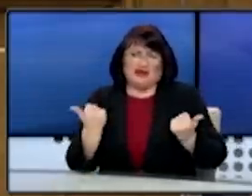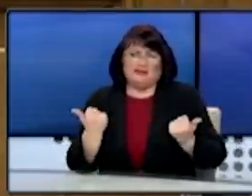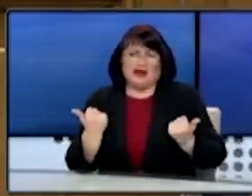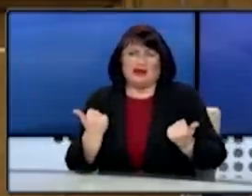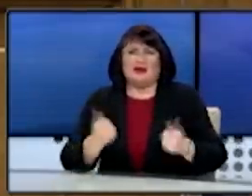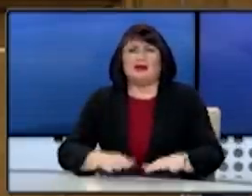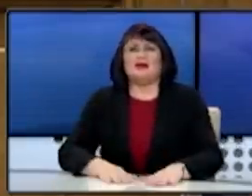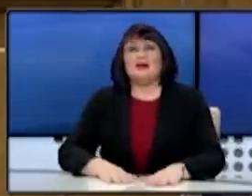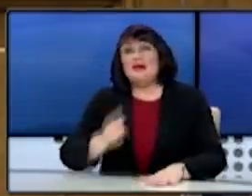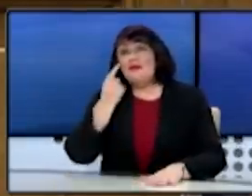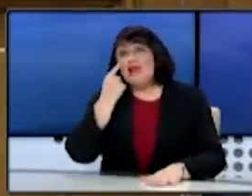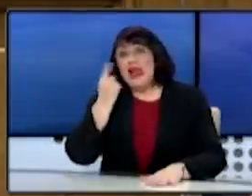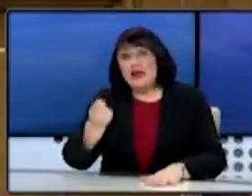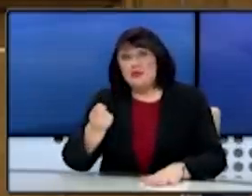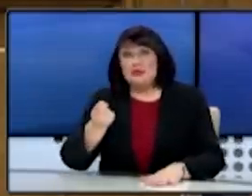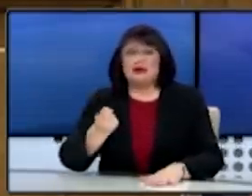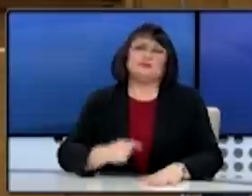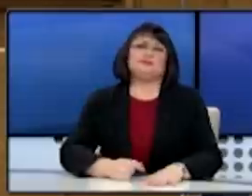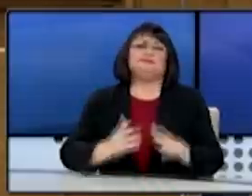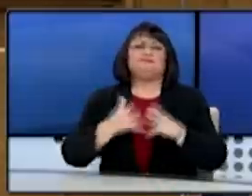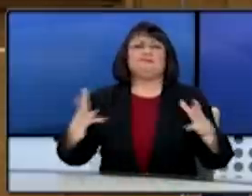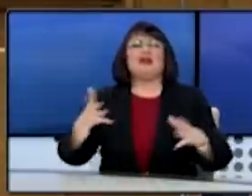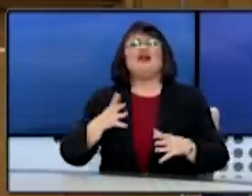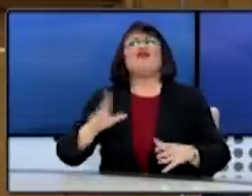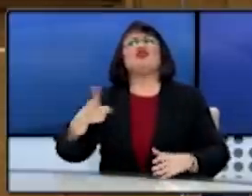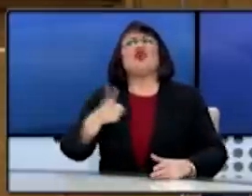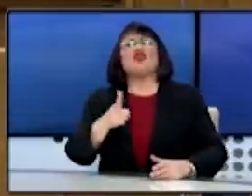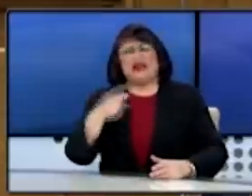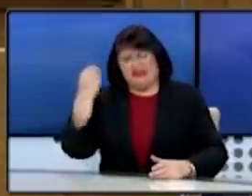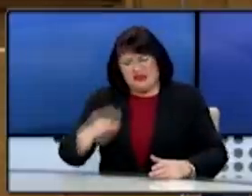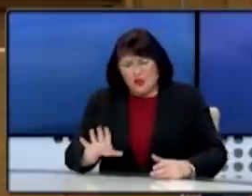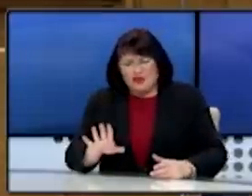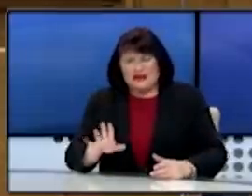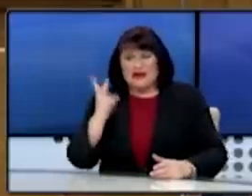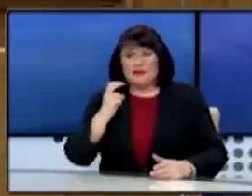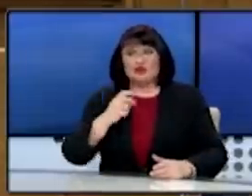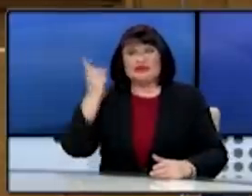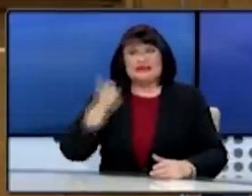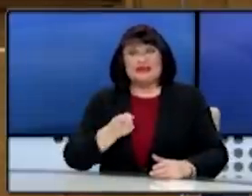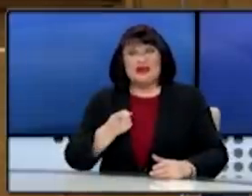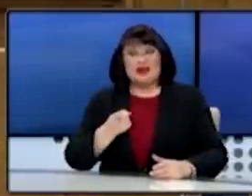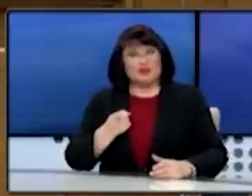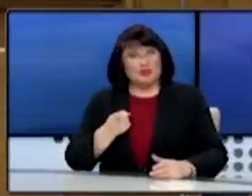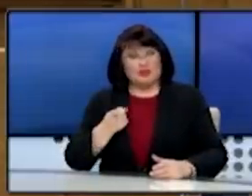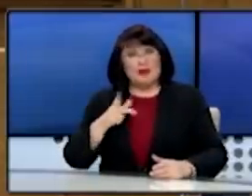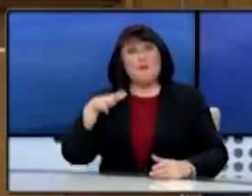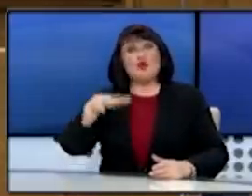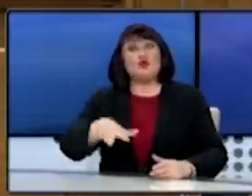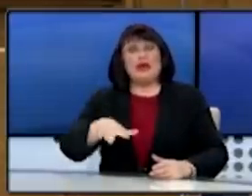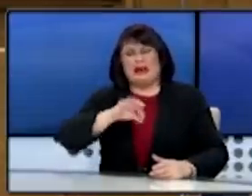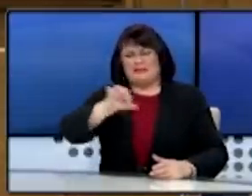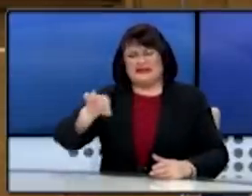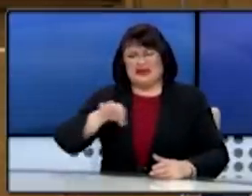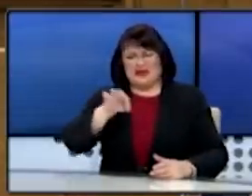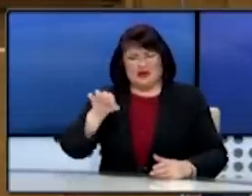βέβαια κράτησε, είναι αποκαλυπτικό. Διεύρυνση της φτώχειας που ξεπερνά το 20% του πληθυσμού,